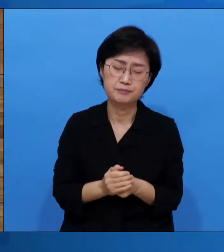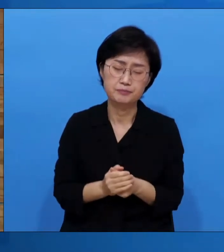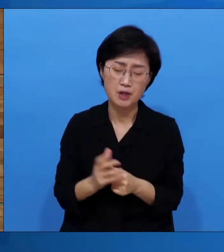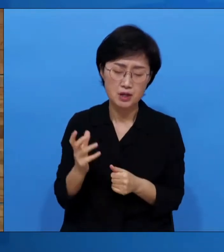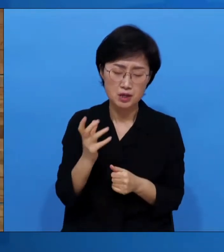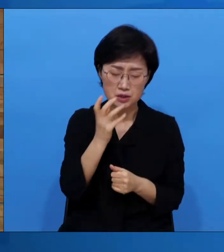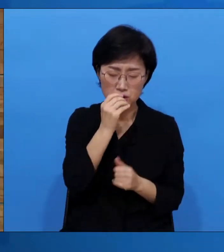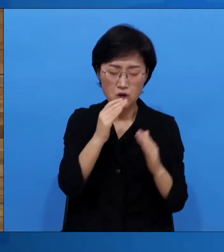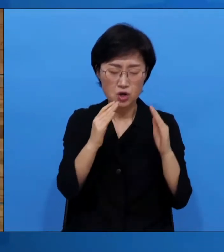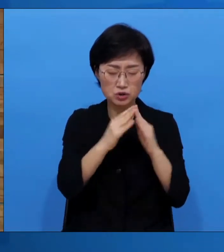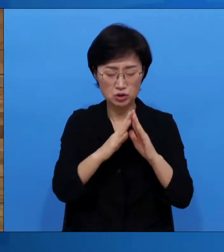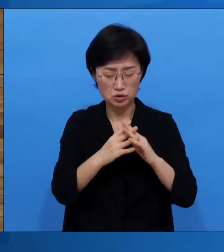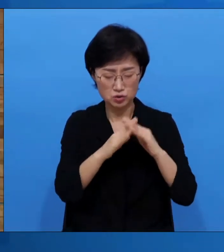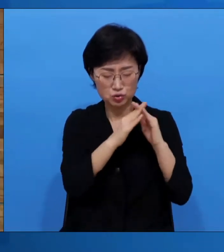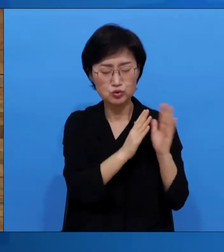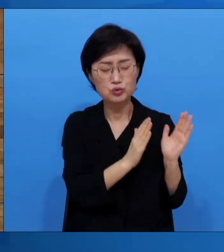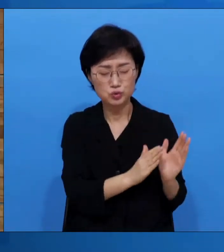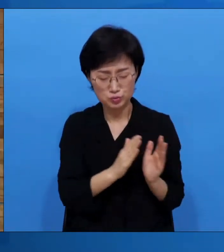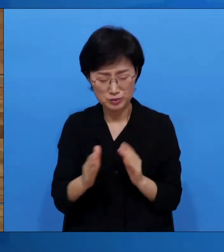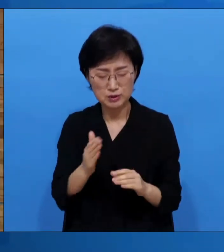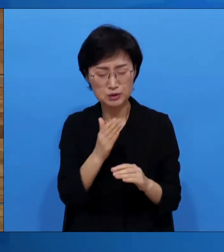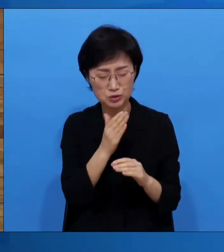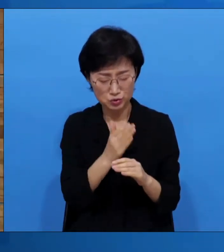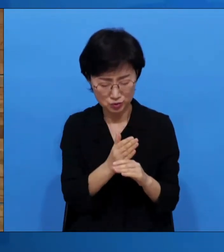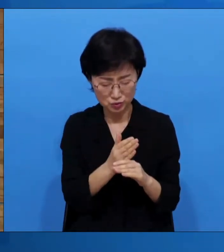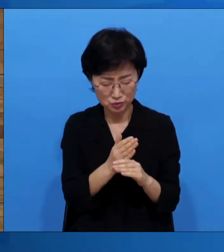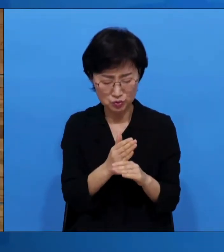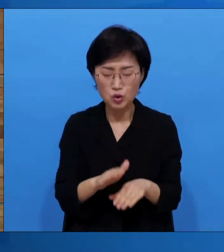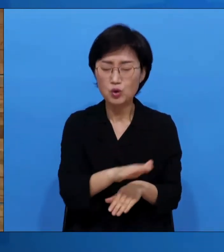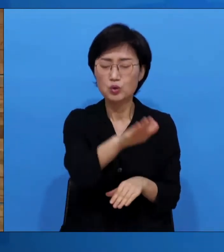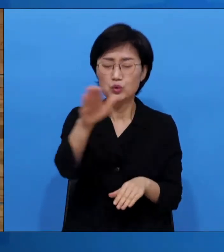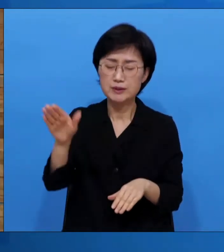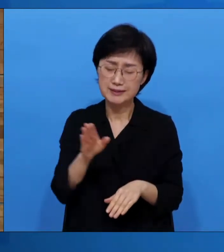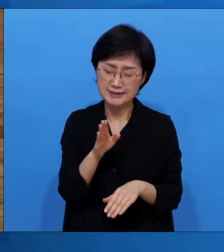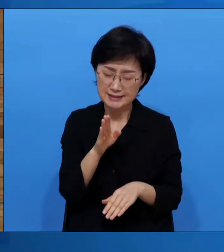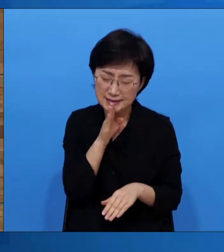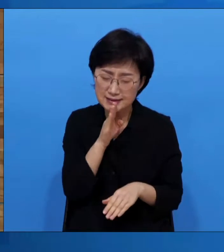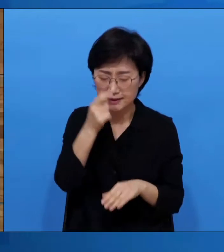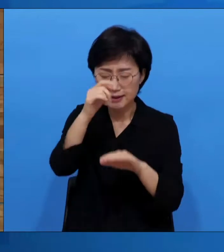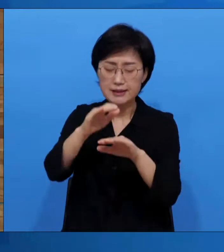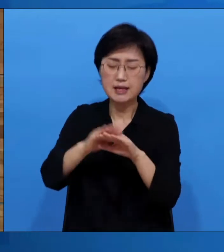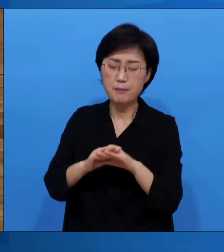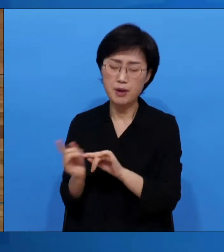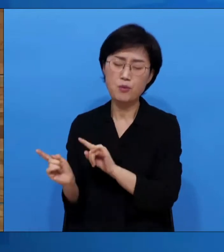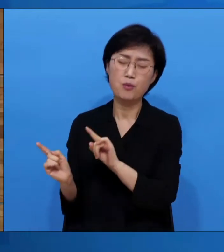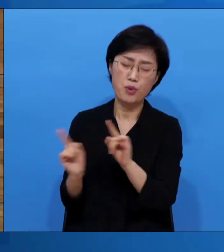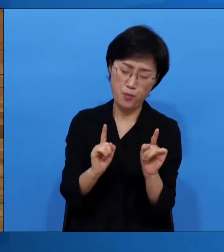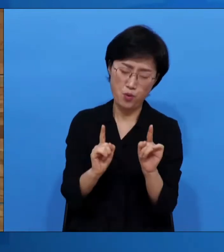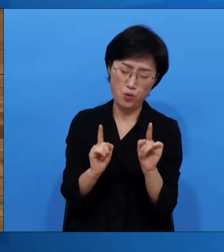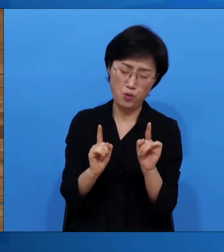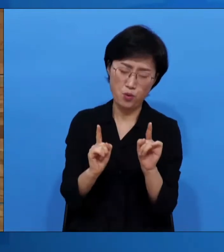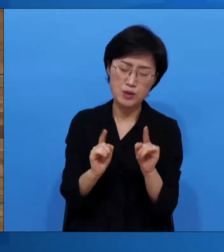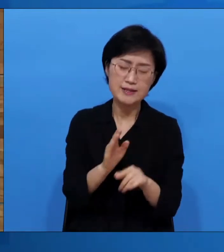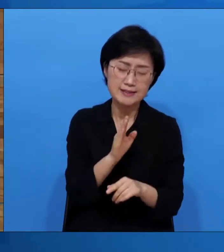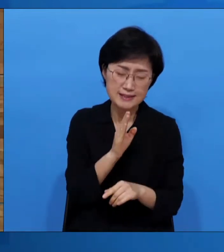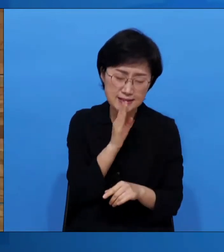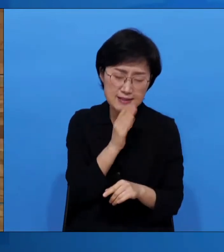성전 건축을 통하여 진정한 예배가 회복되고 참된 복음 문화를 회복하며 다민족